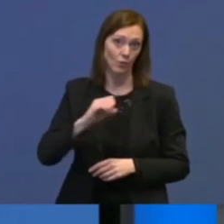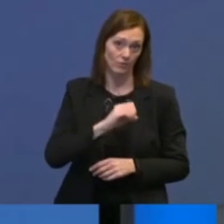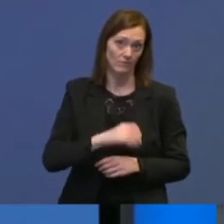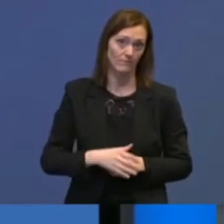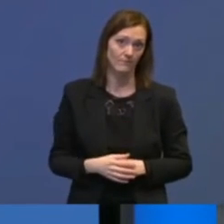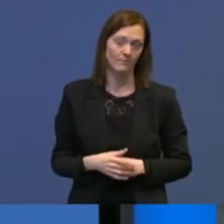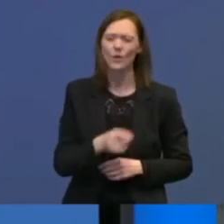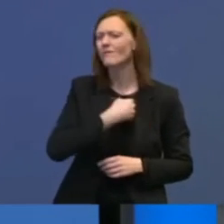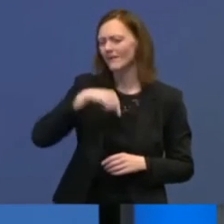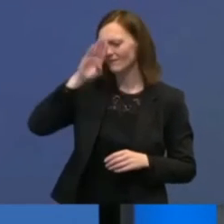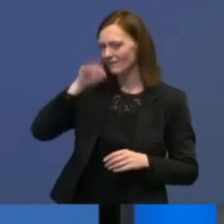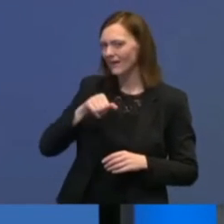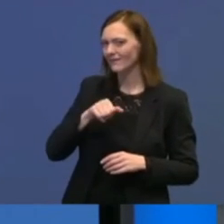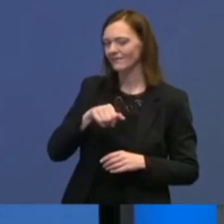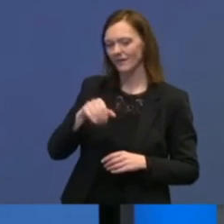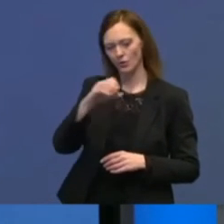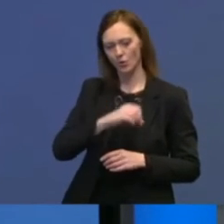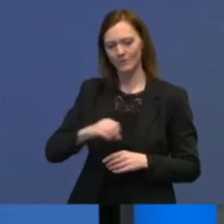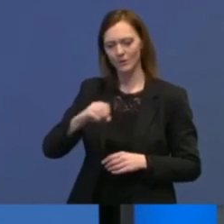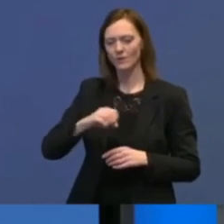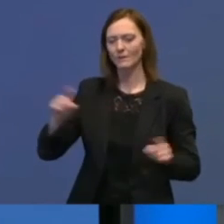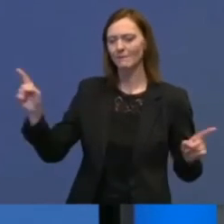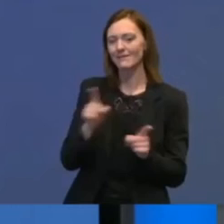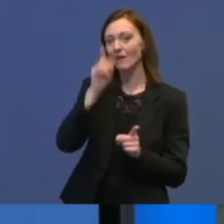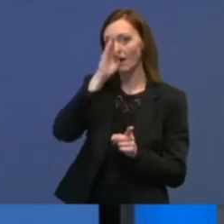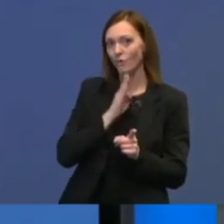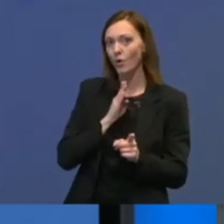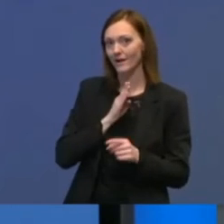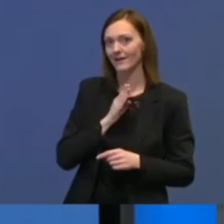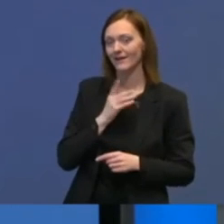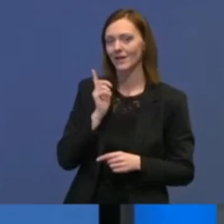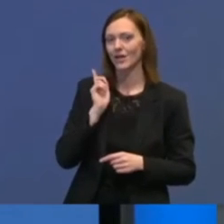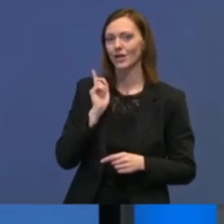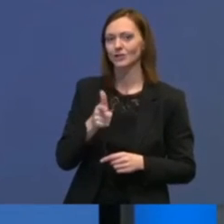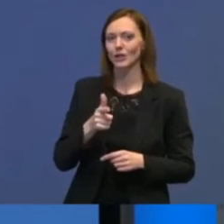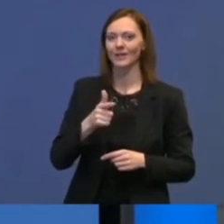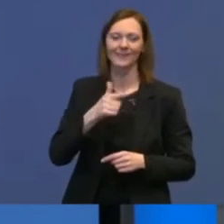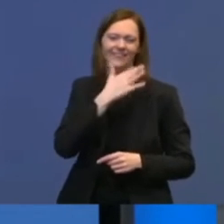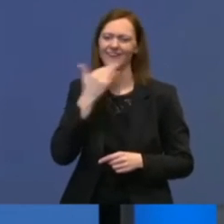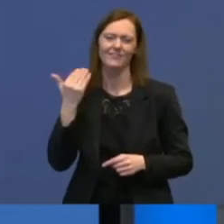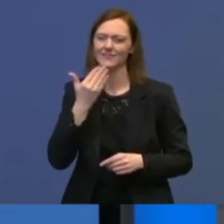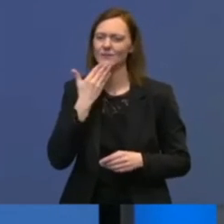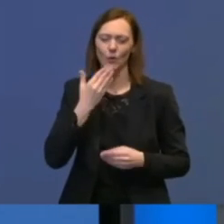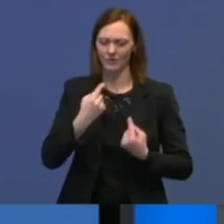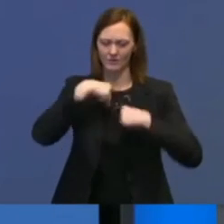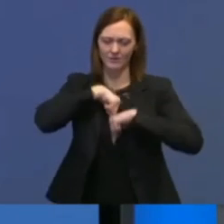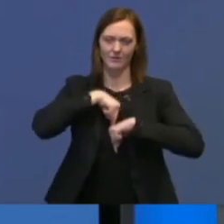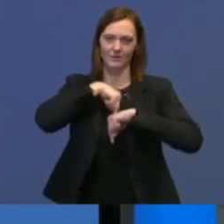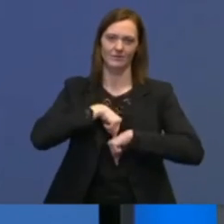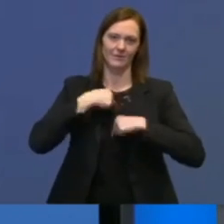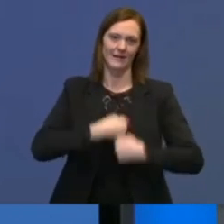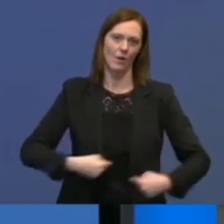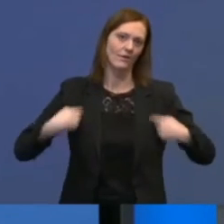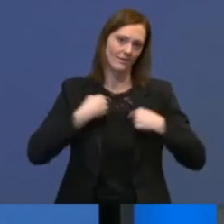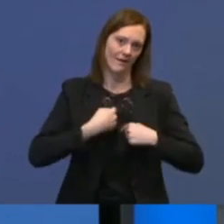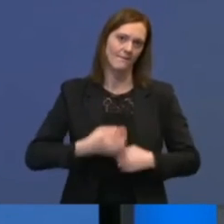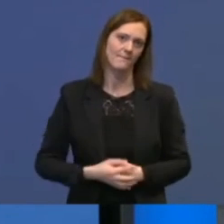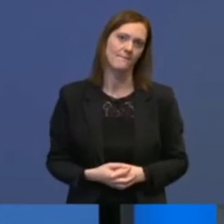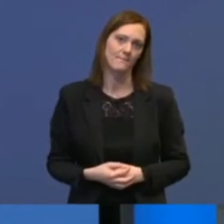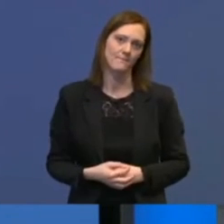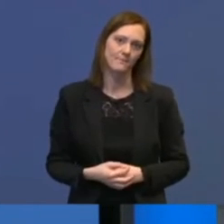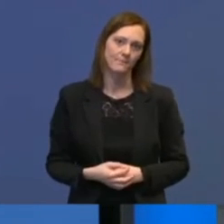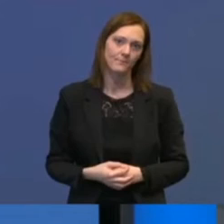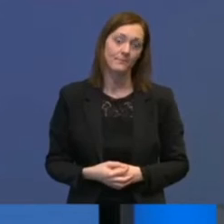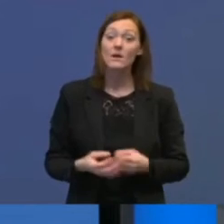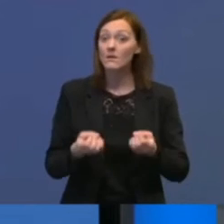didfaaqwe hayin siwein loo gu chiraddo hata omikron waxanun uugnehayin noaaan qatartisoo kayertahe